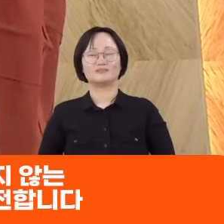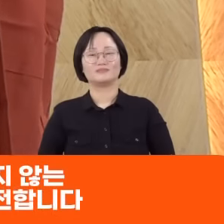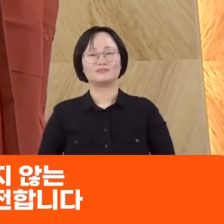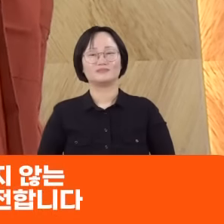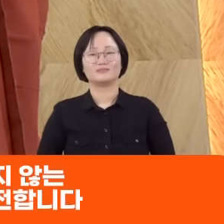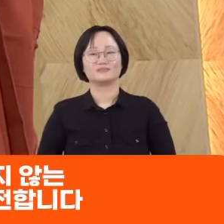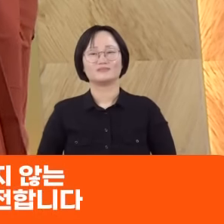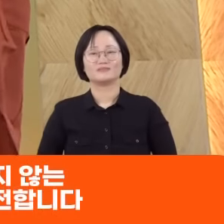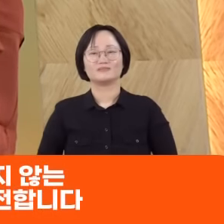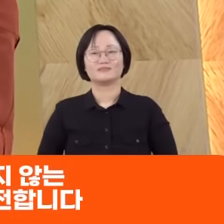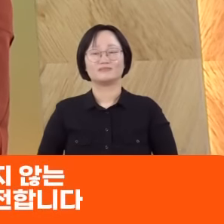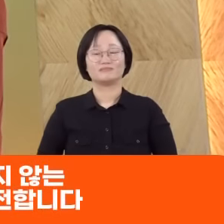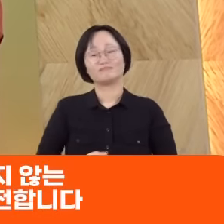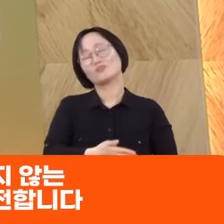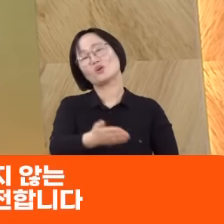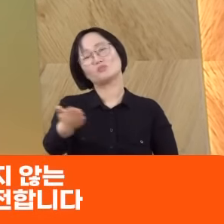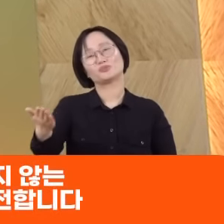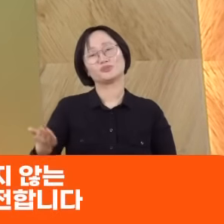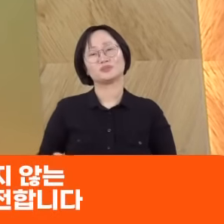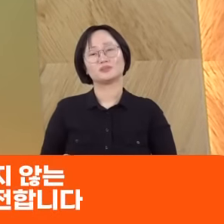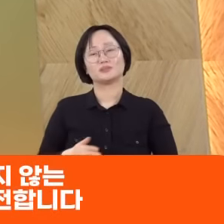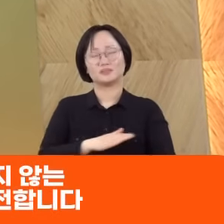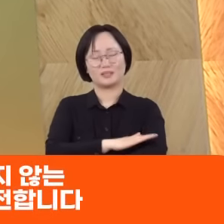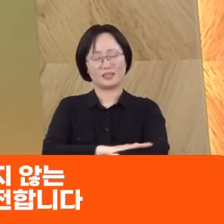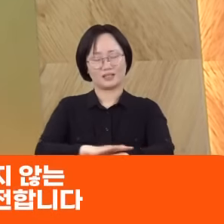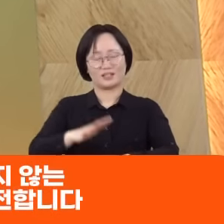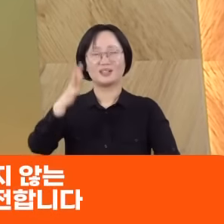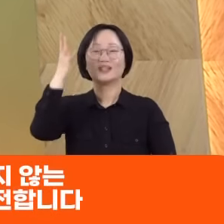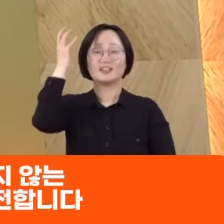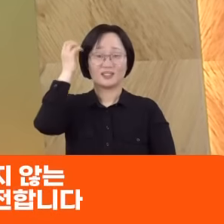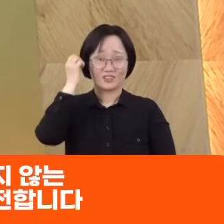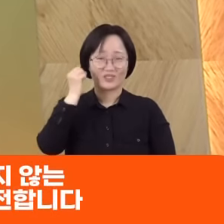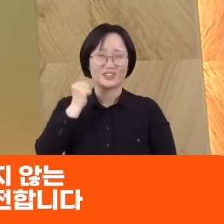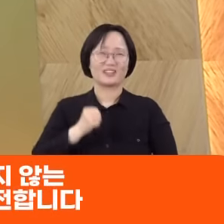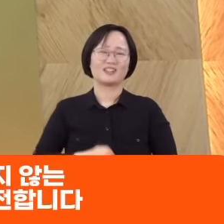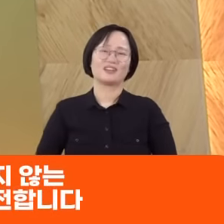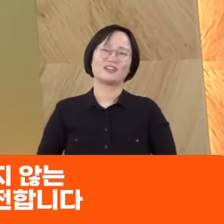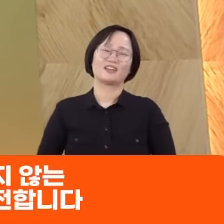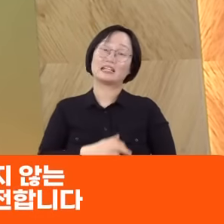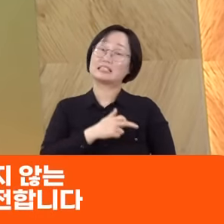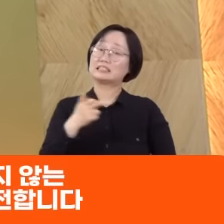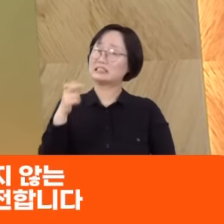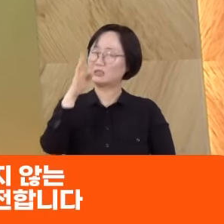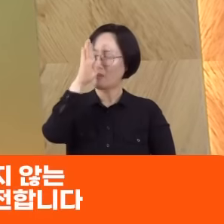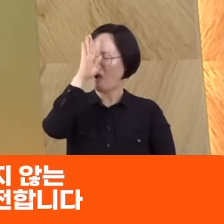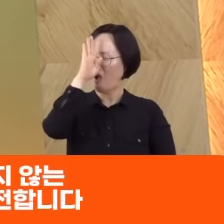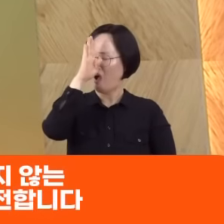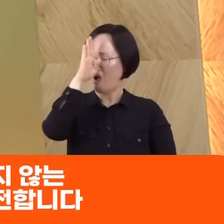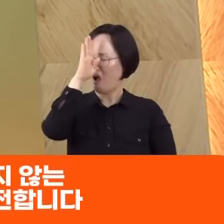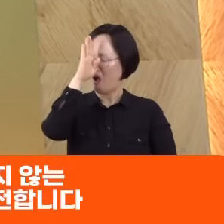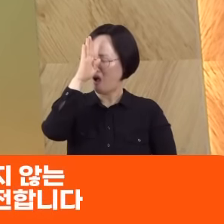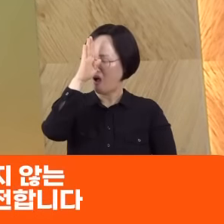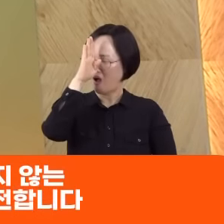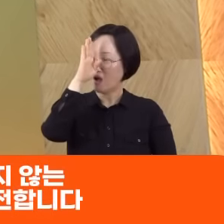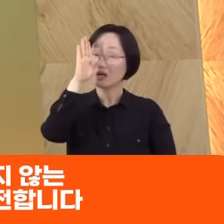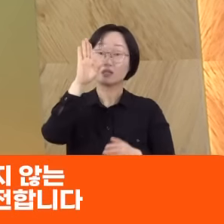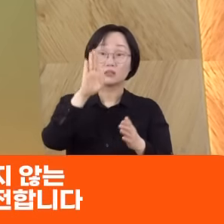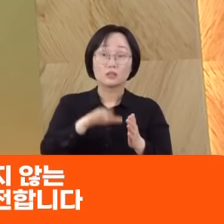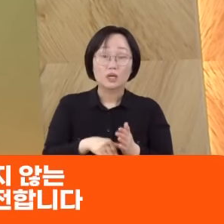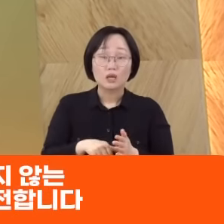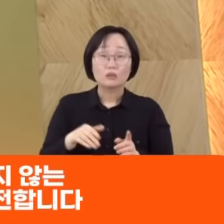그래서 여러분 명심하세요 큰 병에 걸렸을 때 부처님께